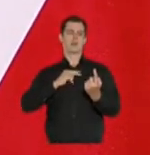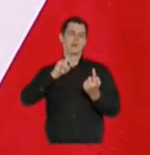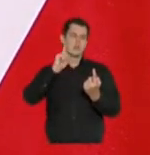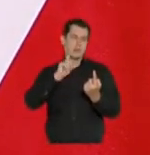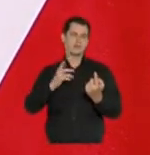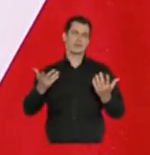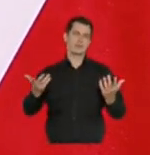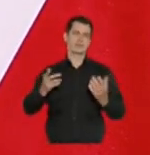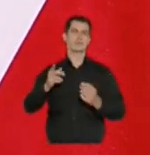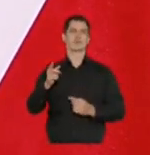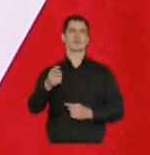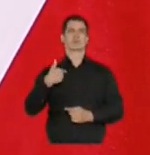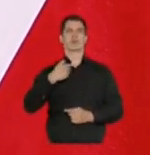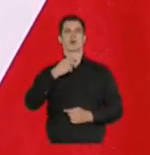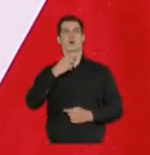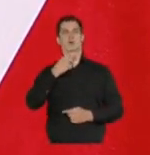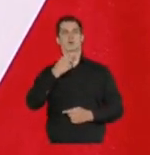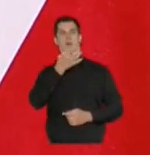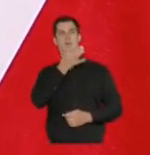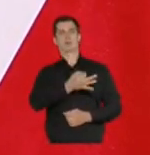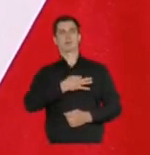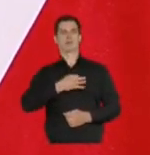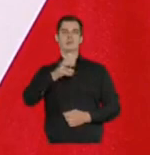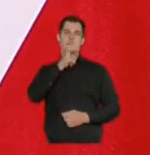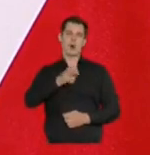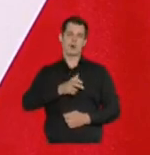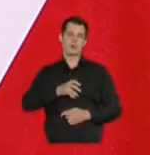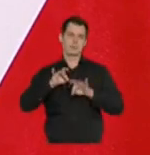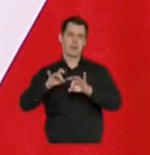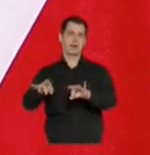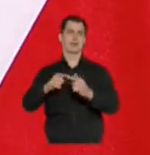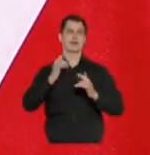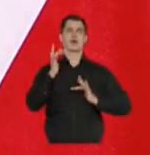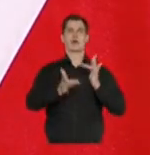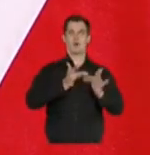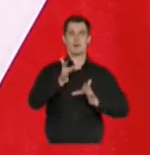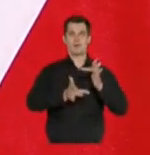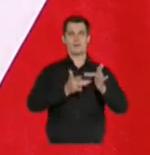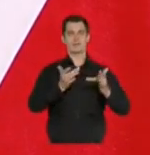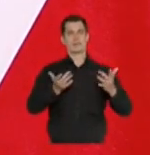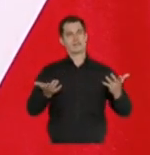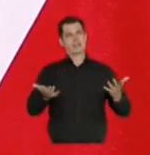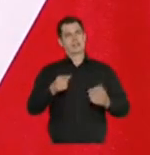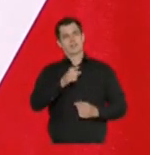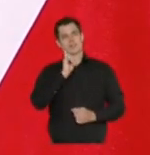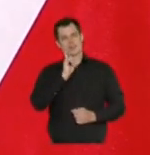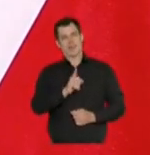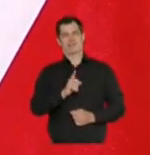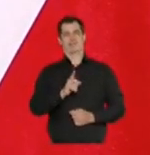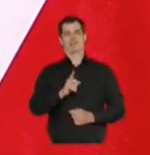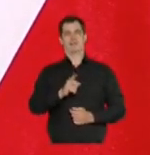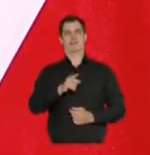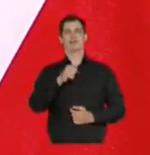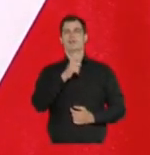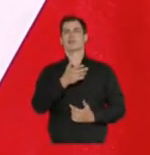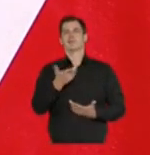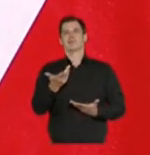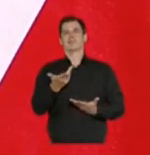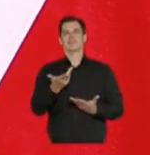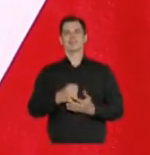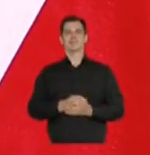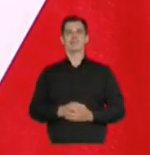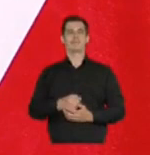Oczywiście, że przypadki, które pan wymienił, uprawiania sportu, są z góry nastawione na to,